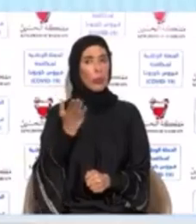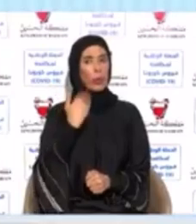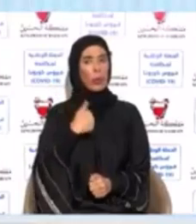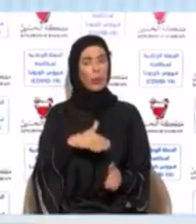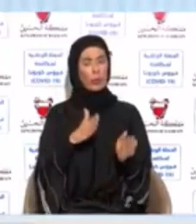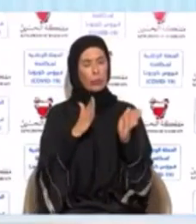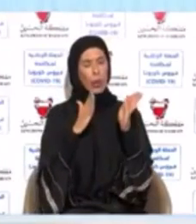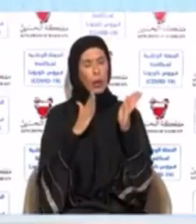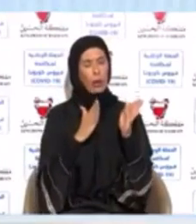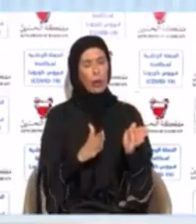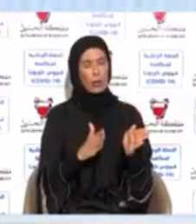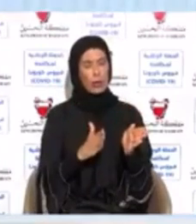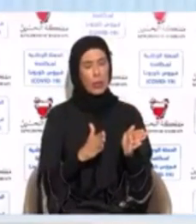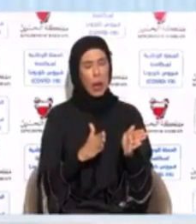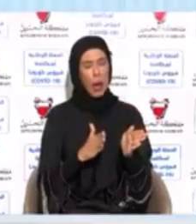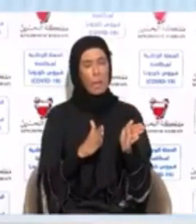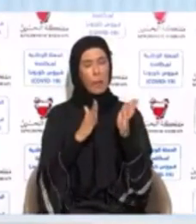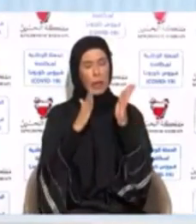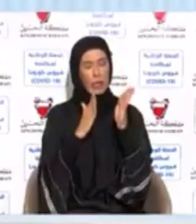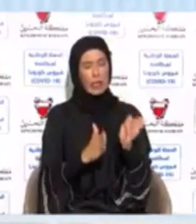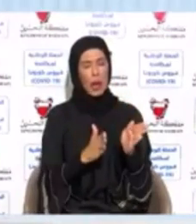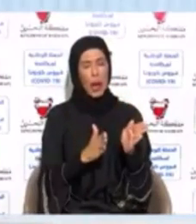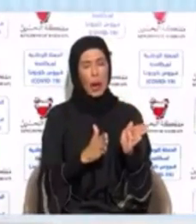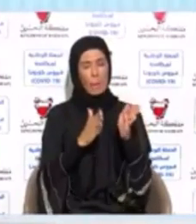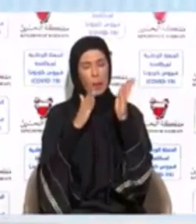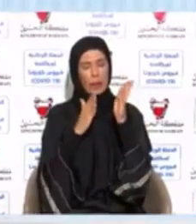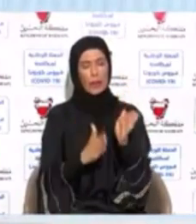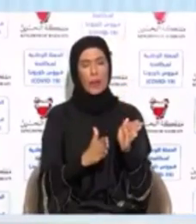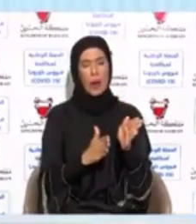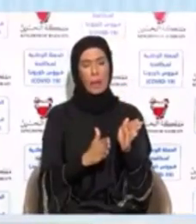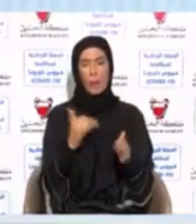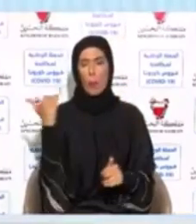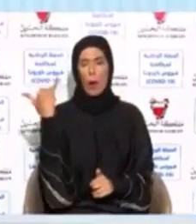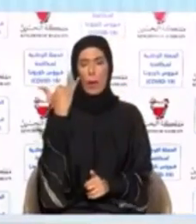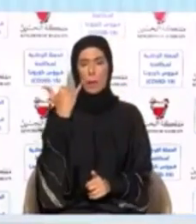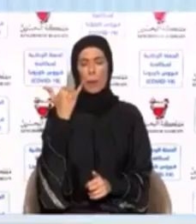أو نتهاون عنها تحت أي ظرف من الظروف.